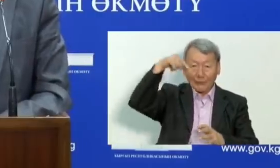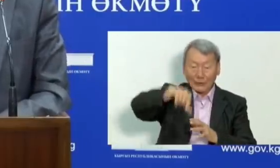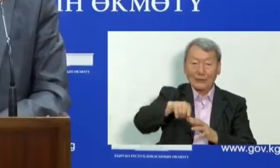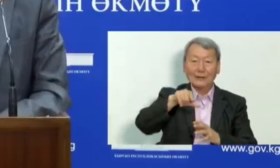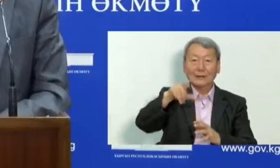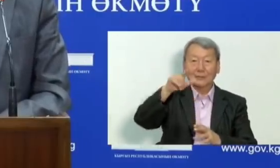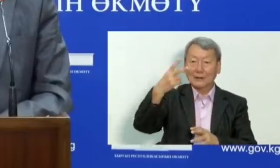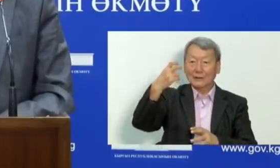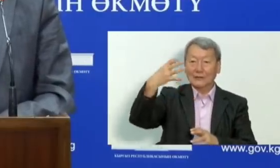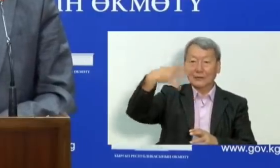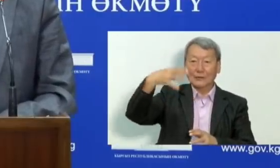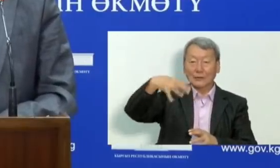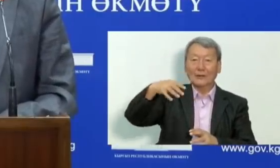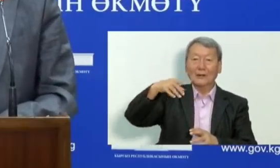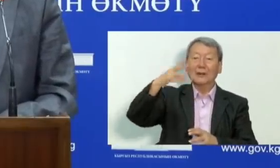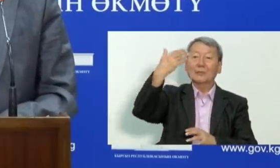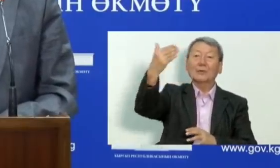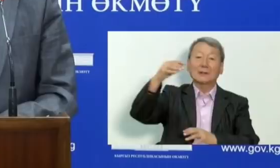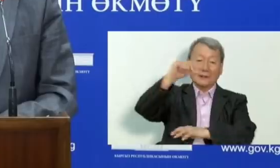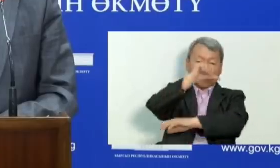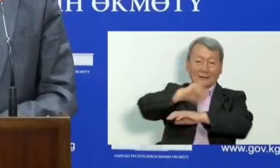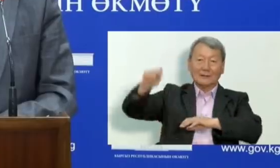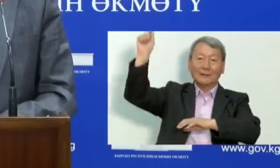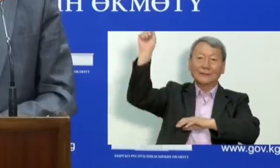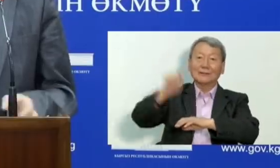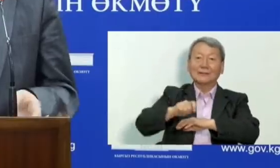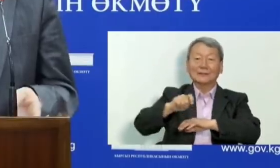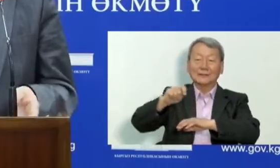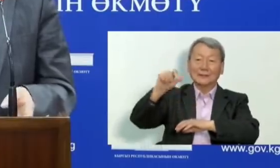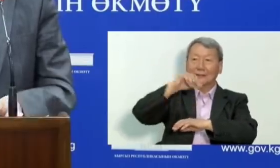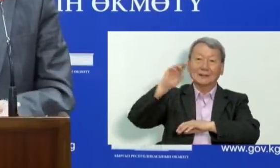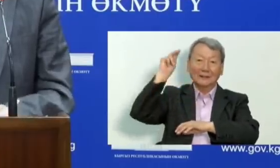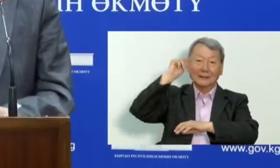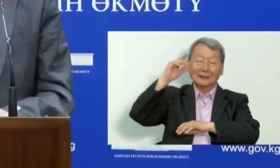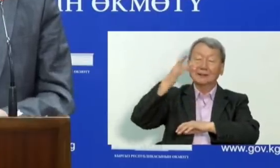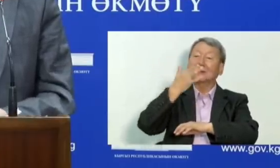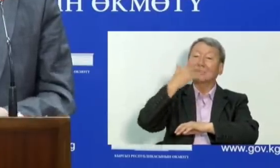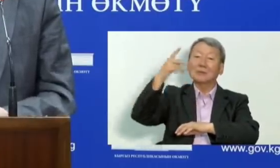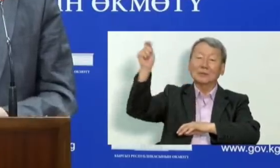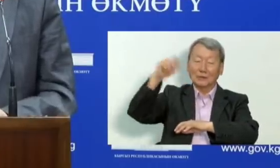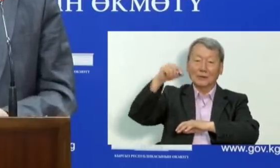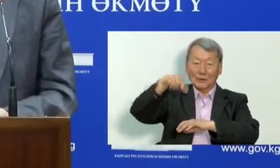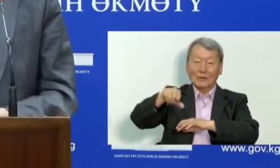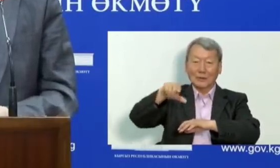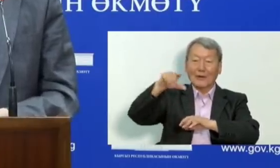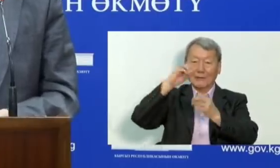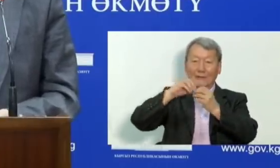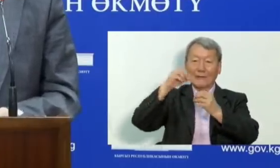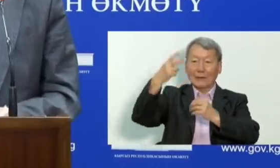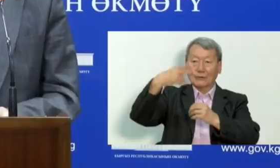ичинде 240 учуру ошо чет жактан келген биздин мекендештердин